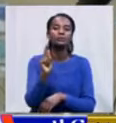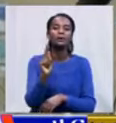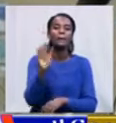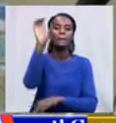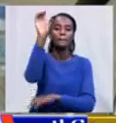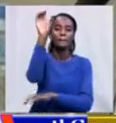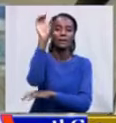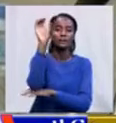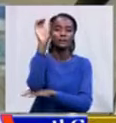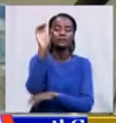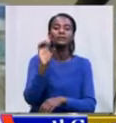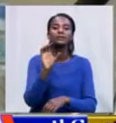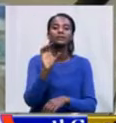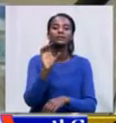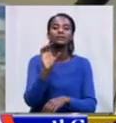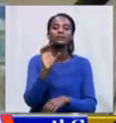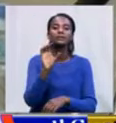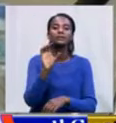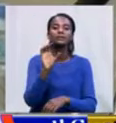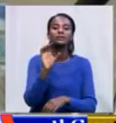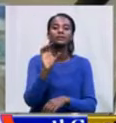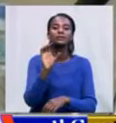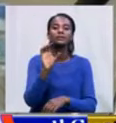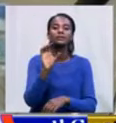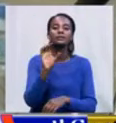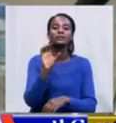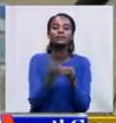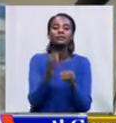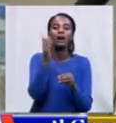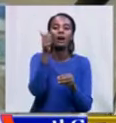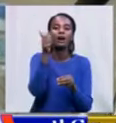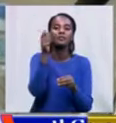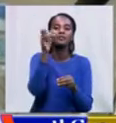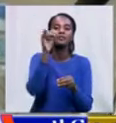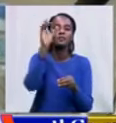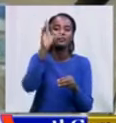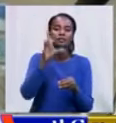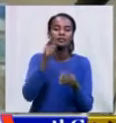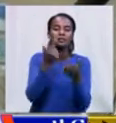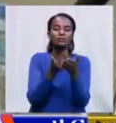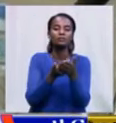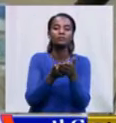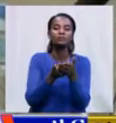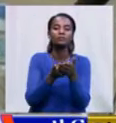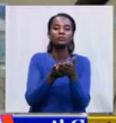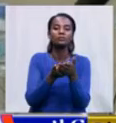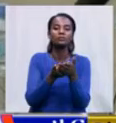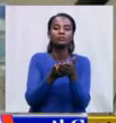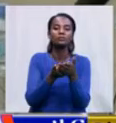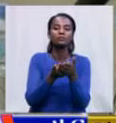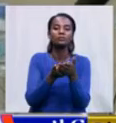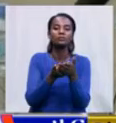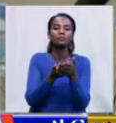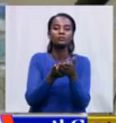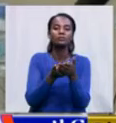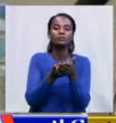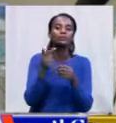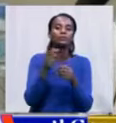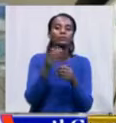በመስጊድ ሙእሚኖች የሚሰባሰቡበት ለኢዕቲካፍ ለዚክር ለቁርአን ለሶላት